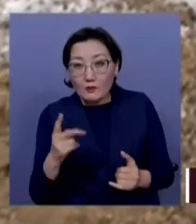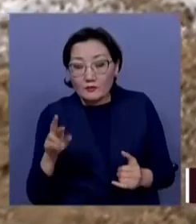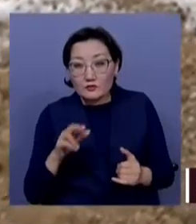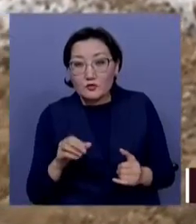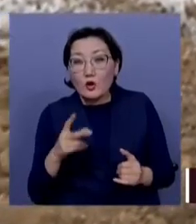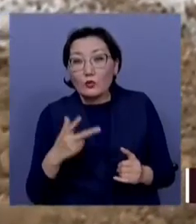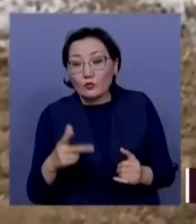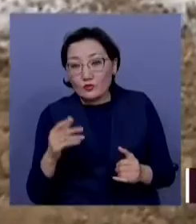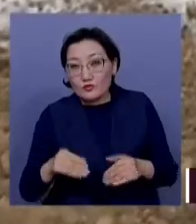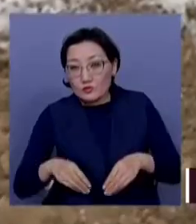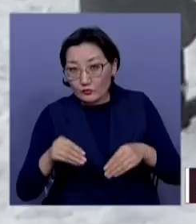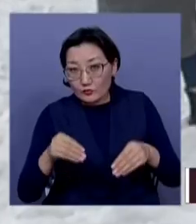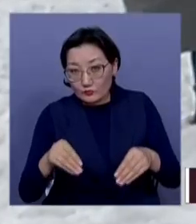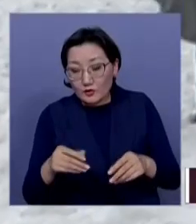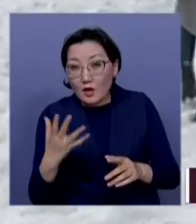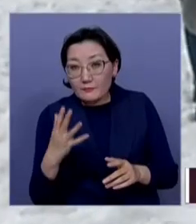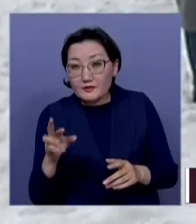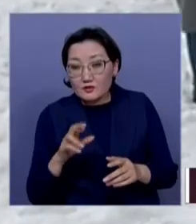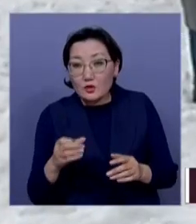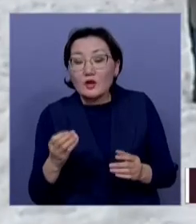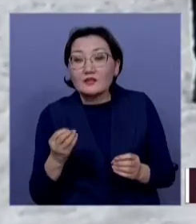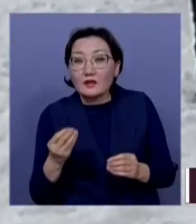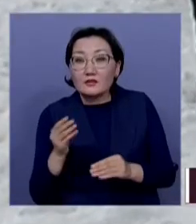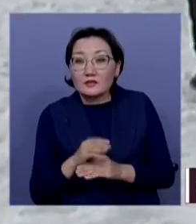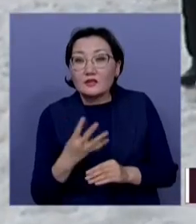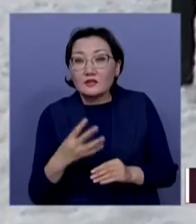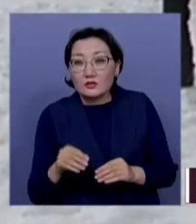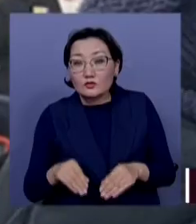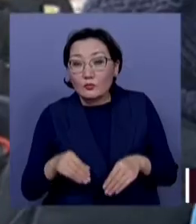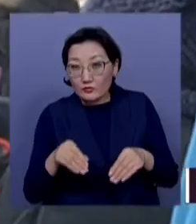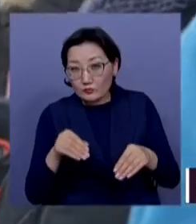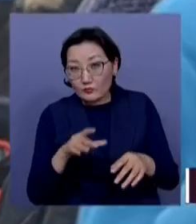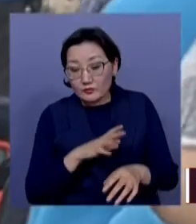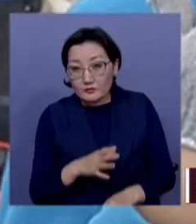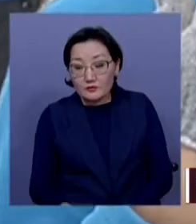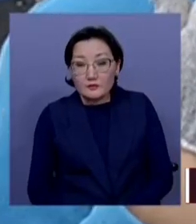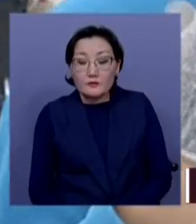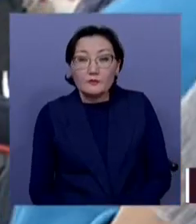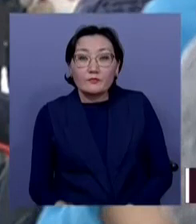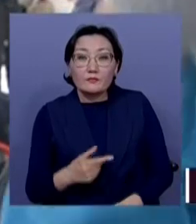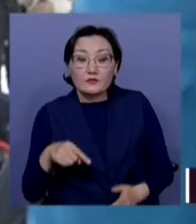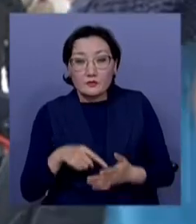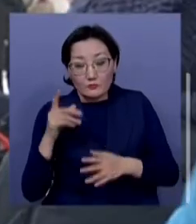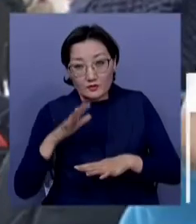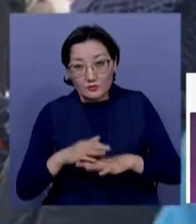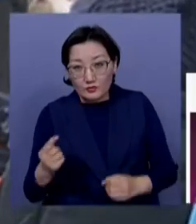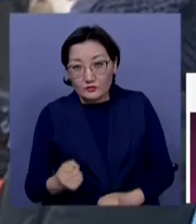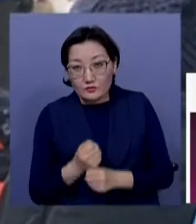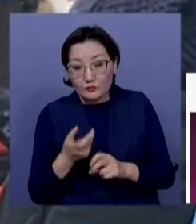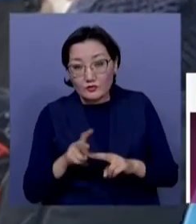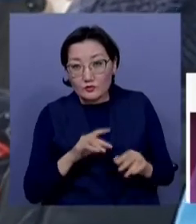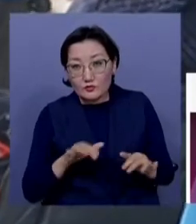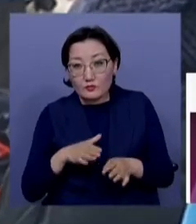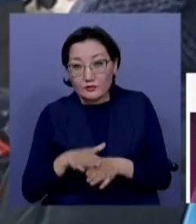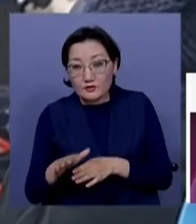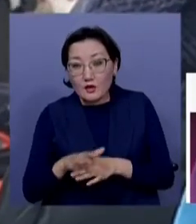күні 33 түп ағаш егілсе, 5 күні тағы 40 түп қарағай отырғызылды. Бізді қала әкімшілігі қолдады. Осындай шараны